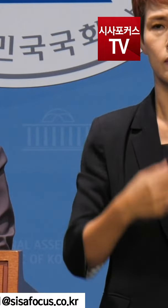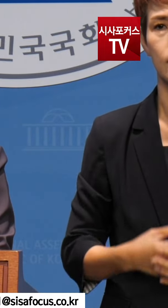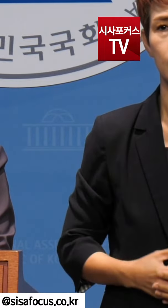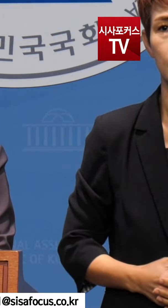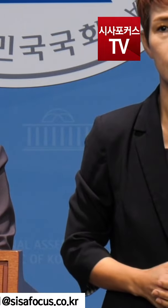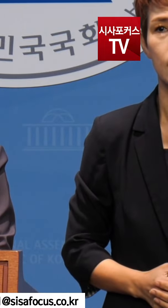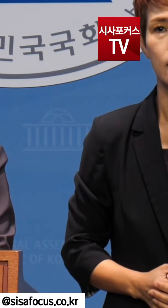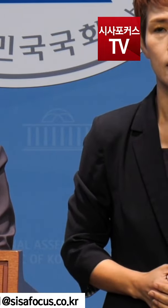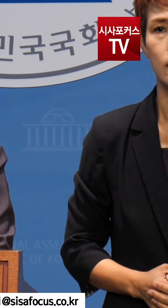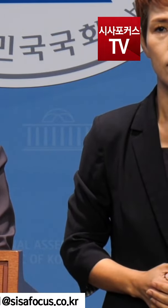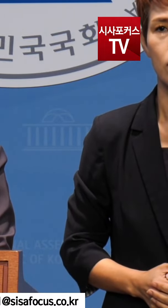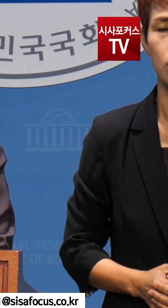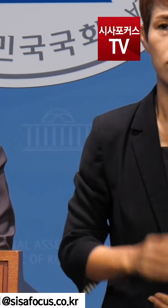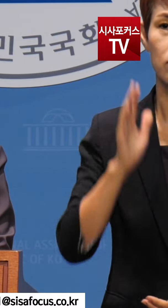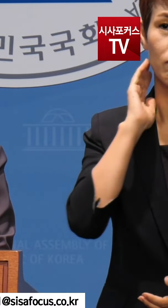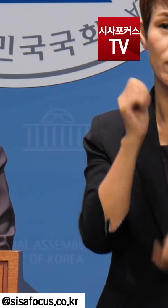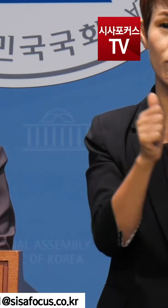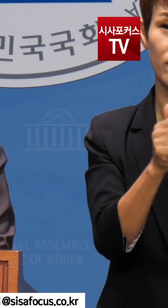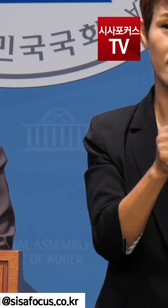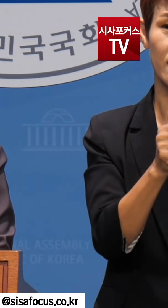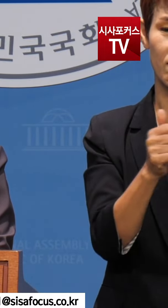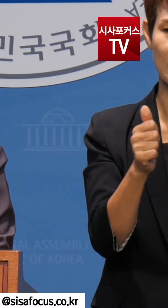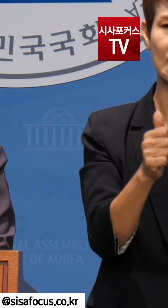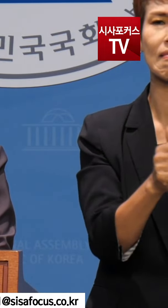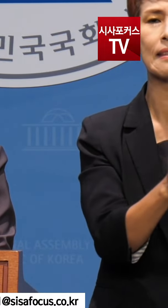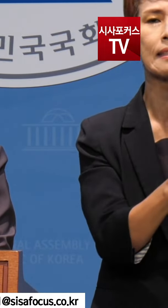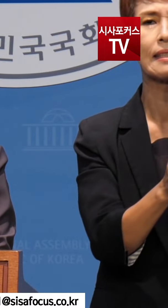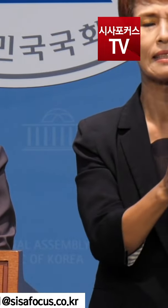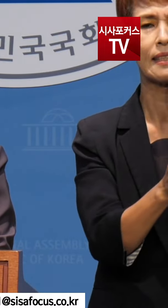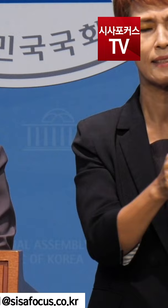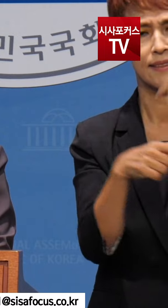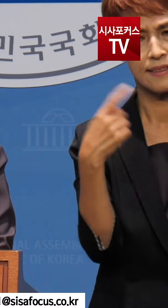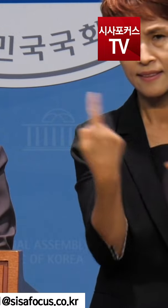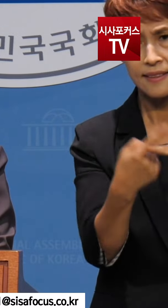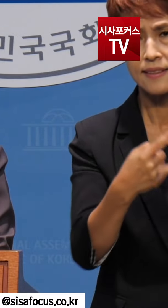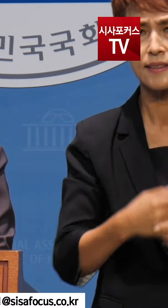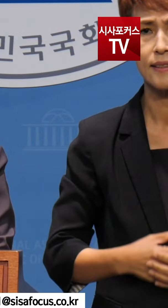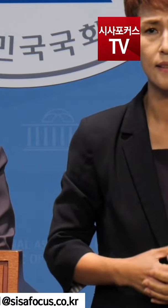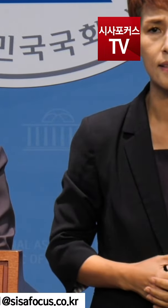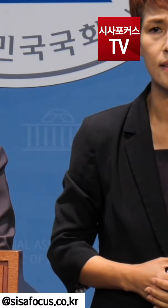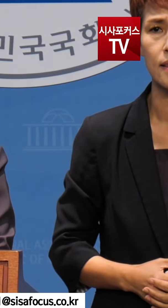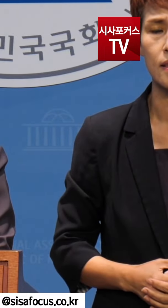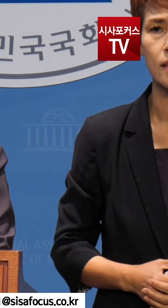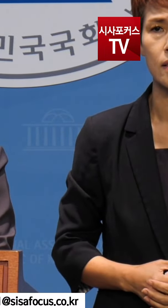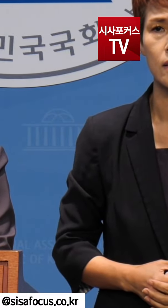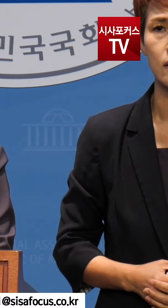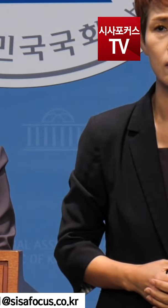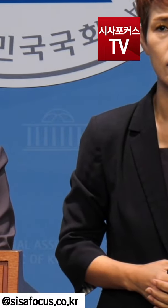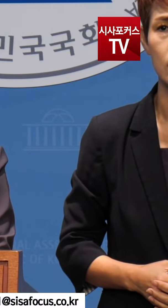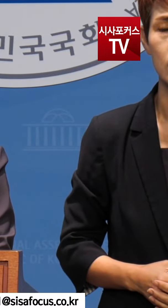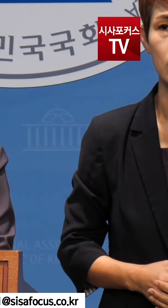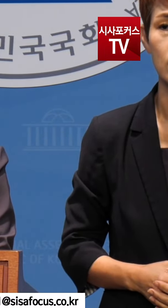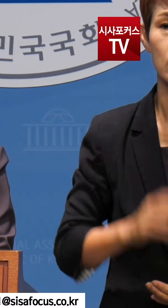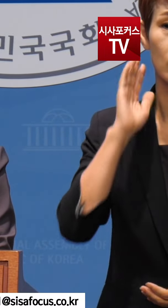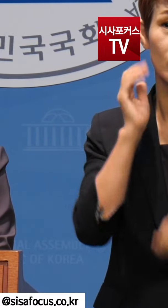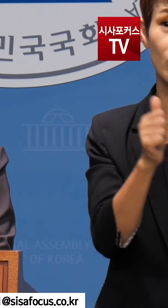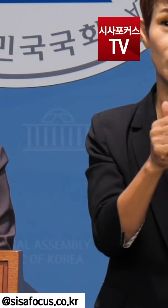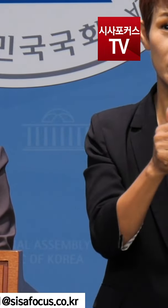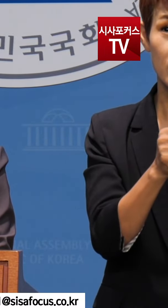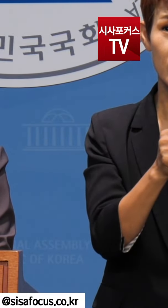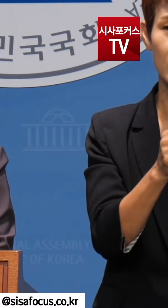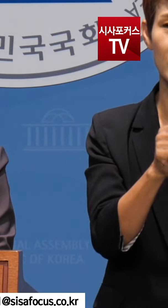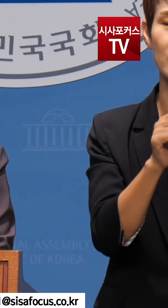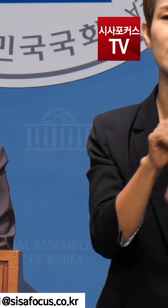게이트입니다이 정도면 V2 아니라 v1 불러야 하는 수준입니다 김여사를 마리